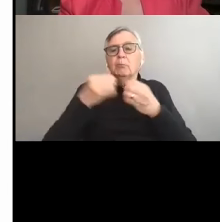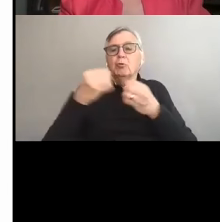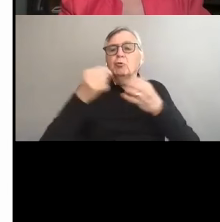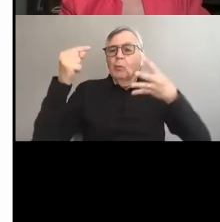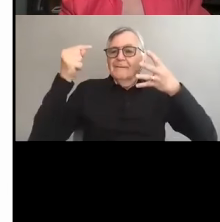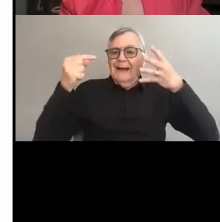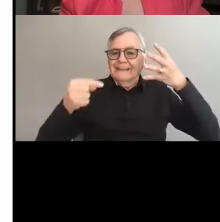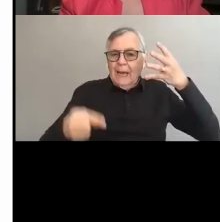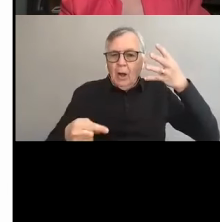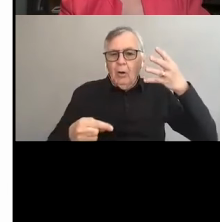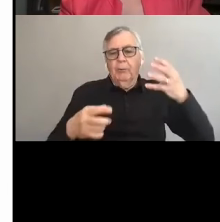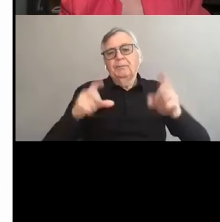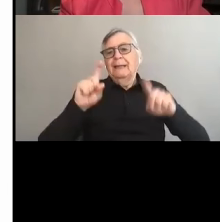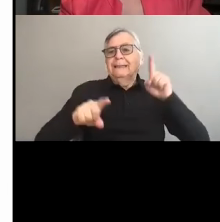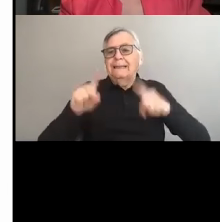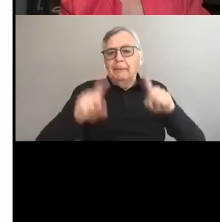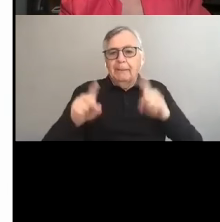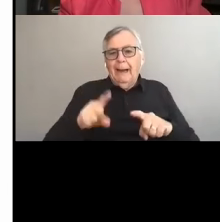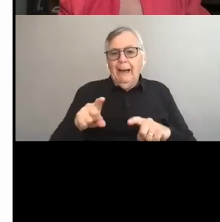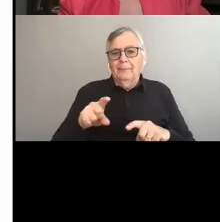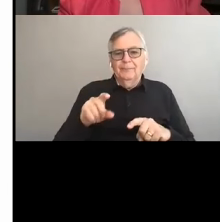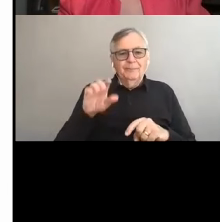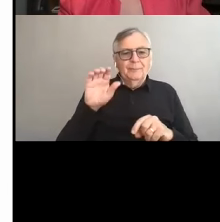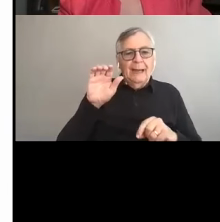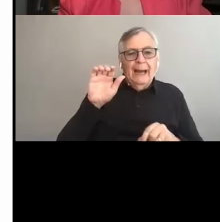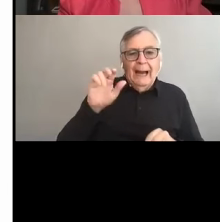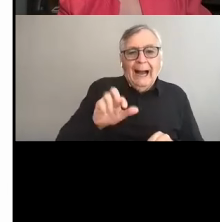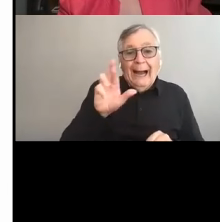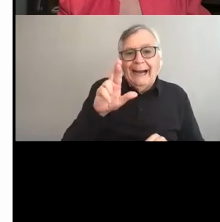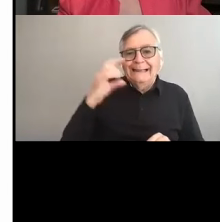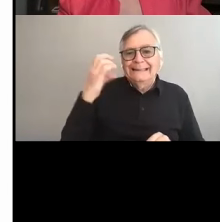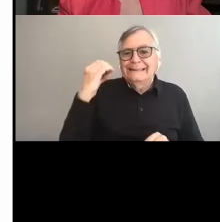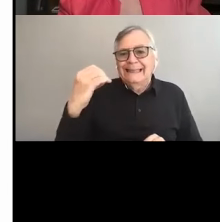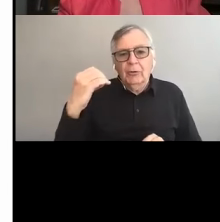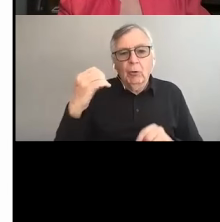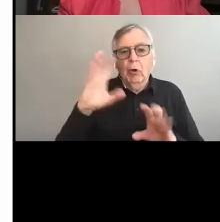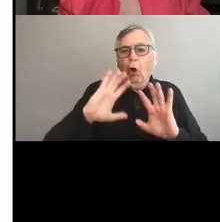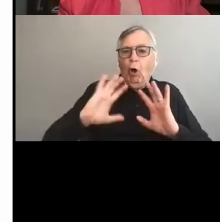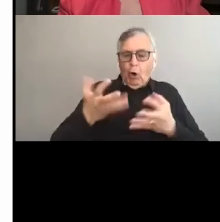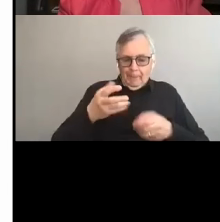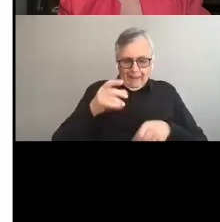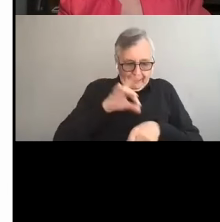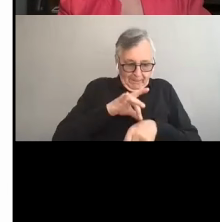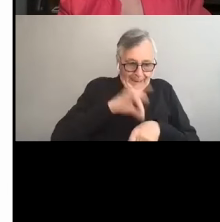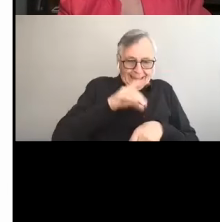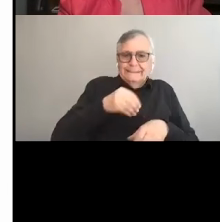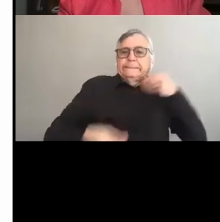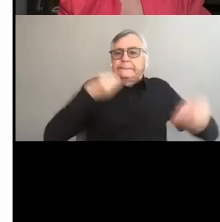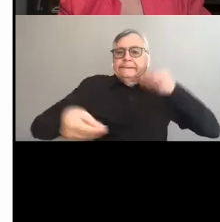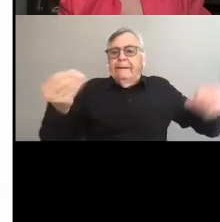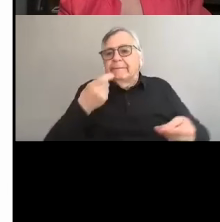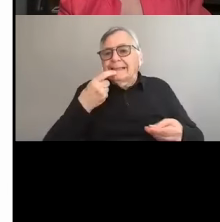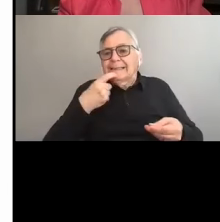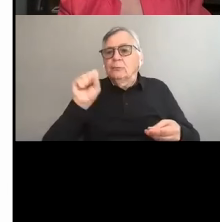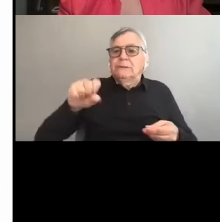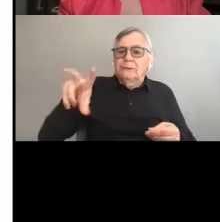Ça dépend, entre autres, du fameux R0, donc la transmissibilité du pathogène en question. Et